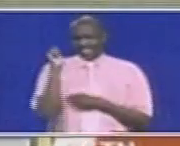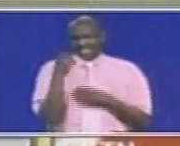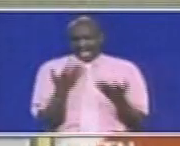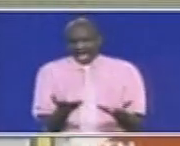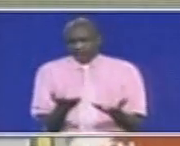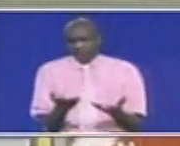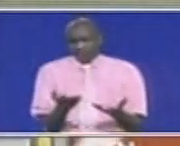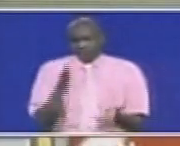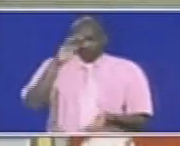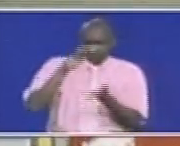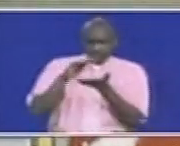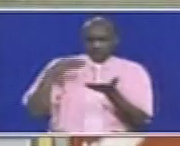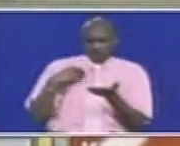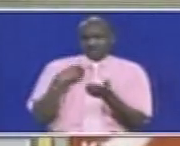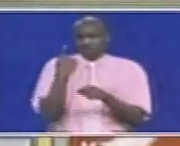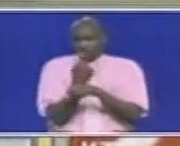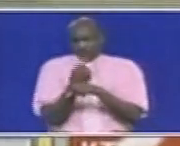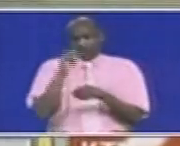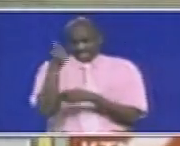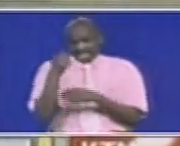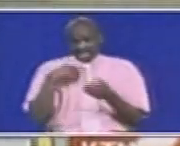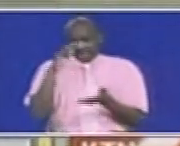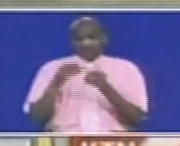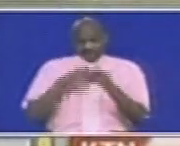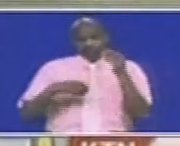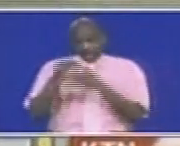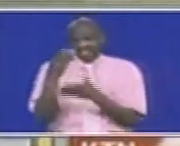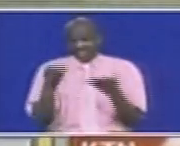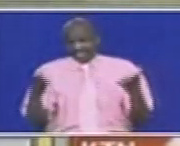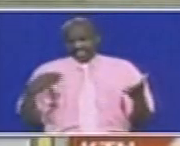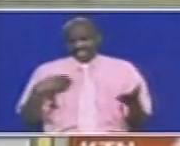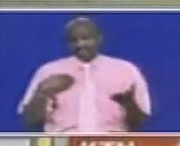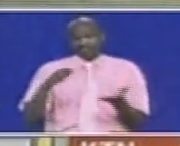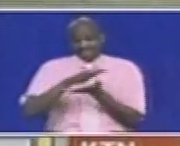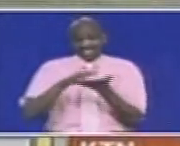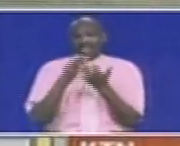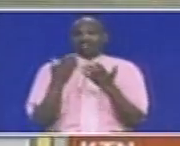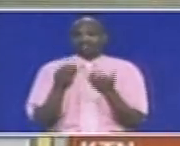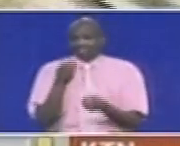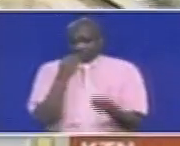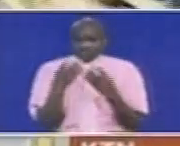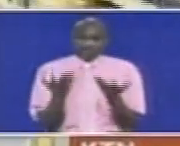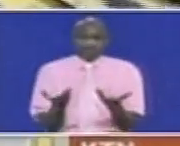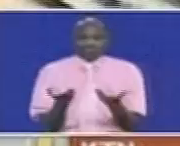kutathmini kushuka kwa thamani ya shilingi, hasa pale unaponunua bidhaa za kimsingi.